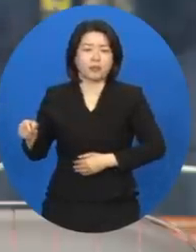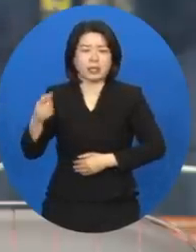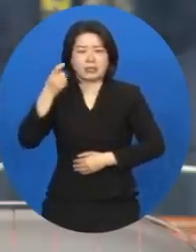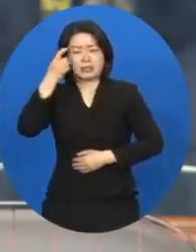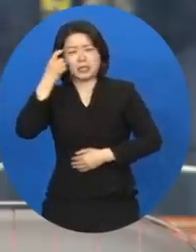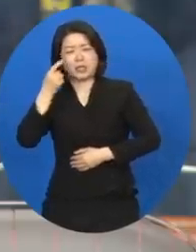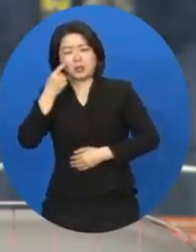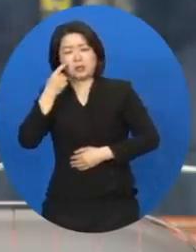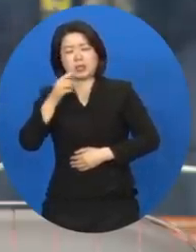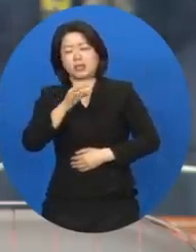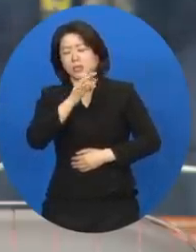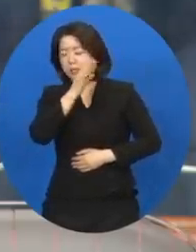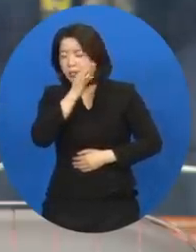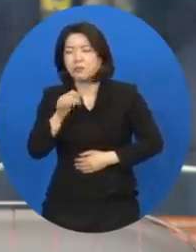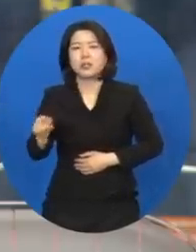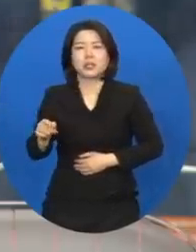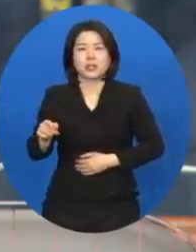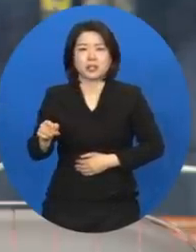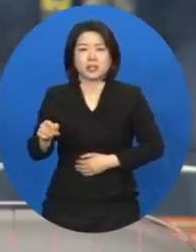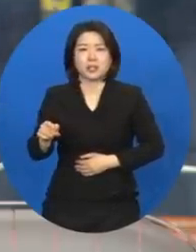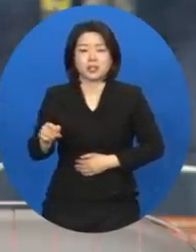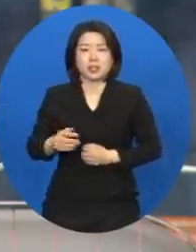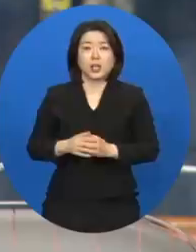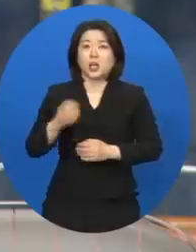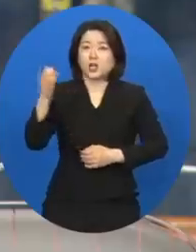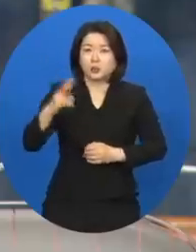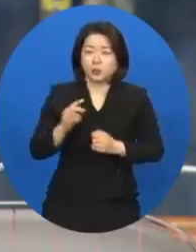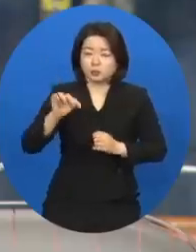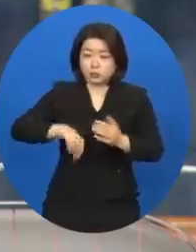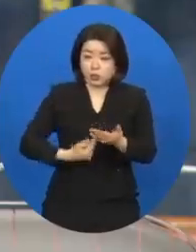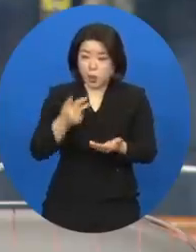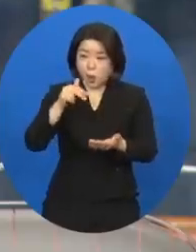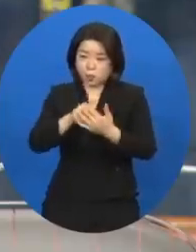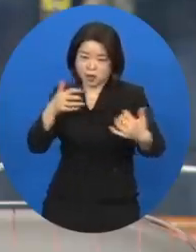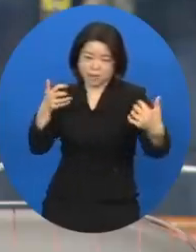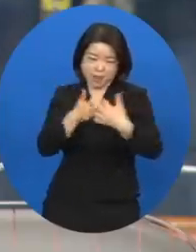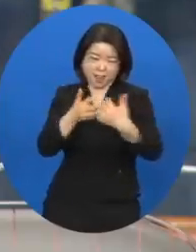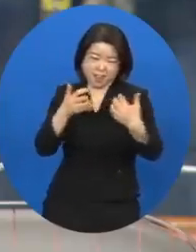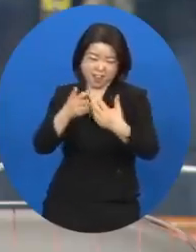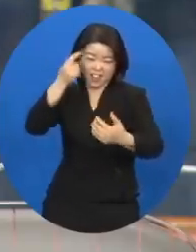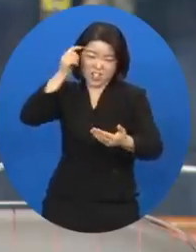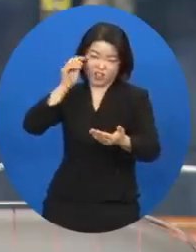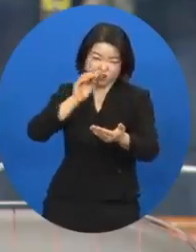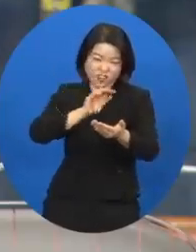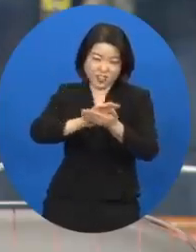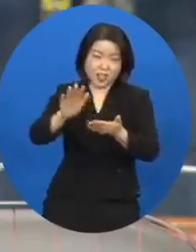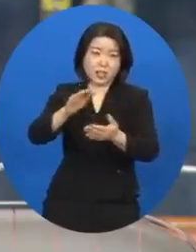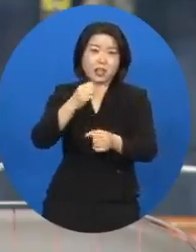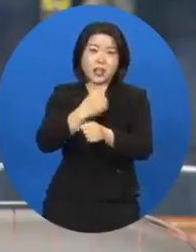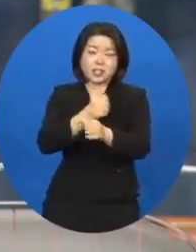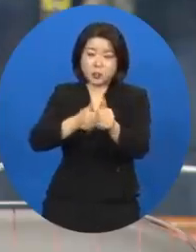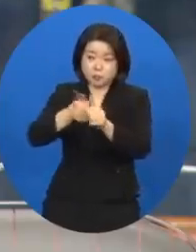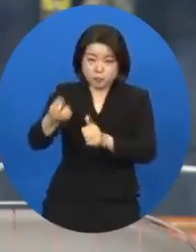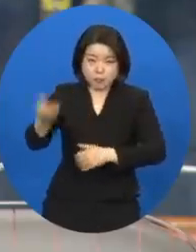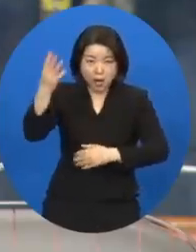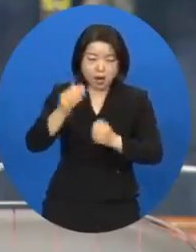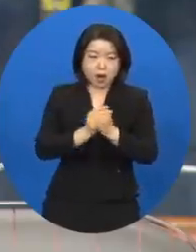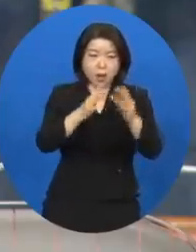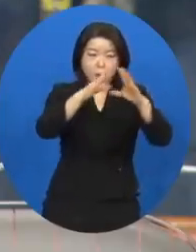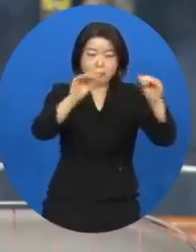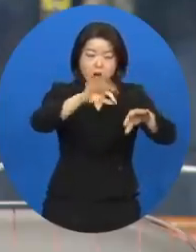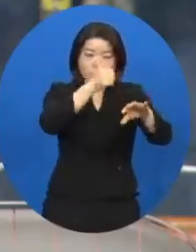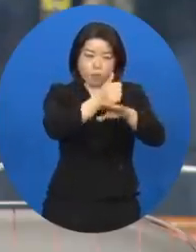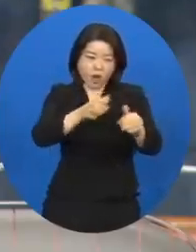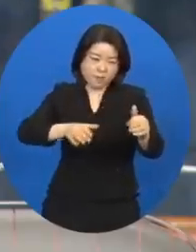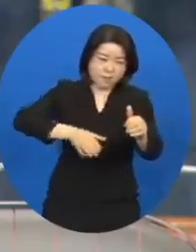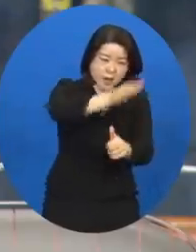날입니다. 그리고 무슨 독립전쟁을 좀 시원하게 해서 바로왕을 죽이고 뭐